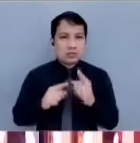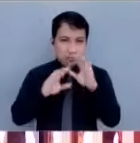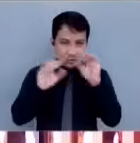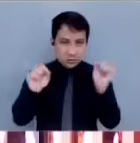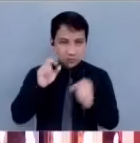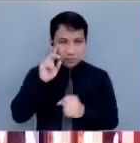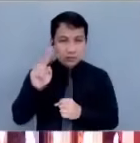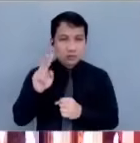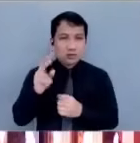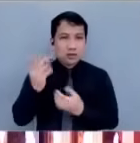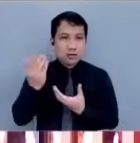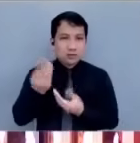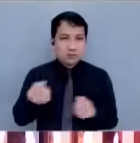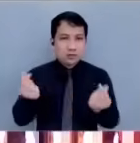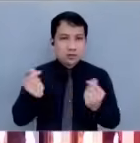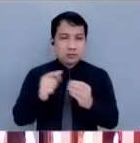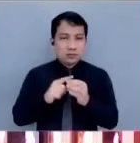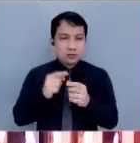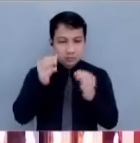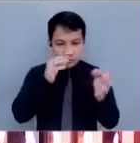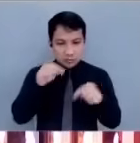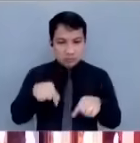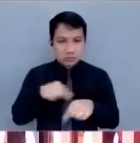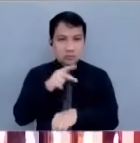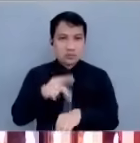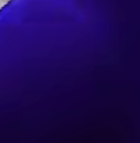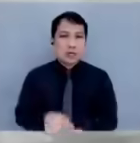sa pagtugon sa ilegal na droga sa bansa?